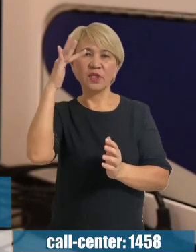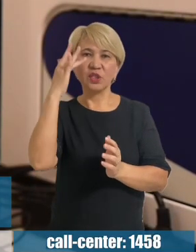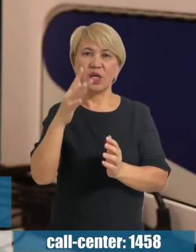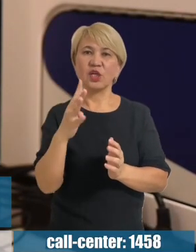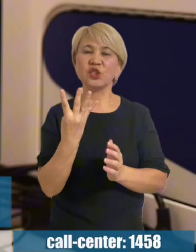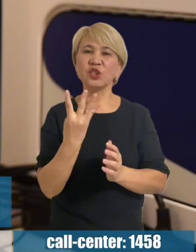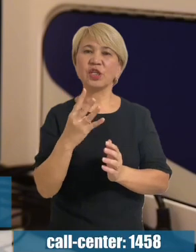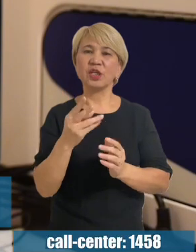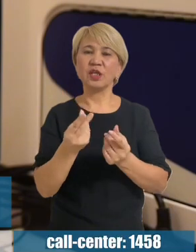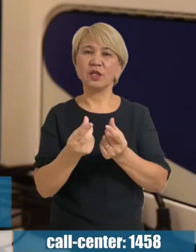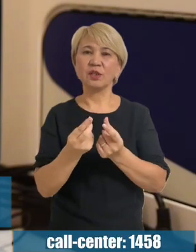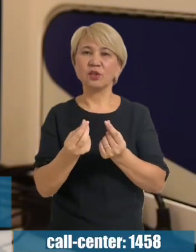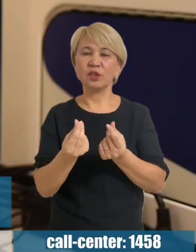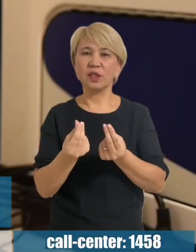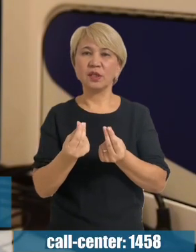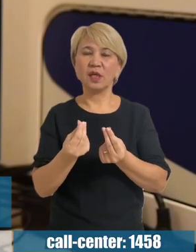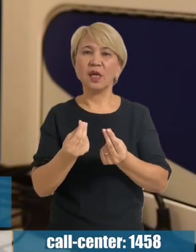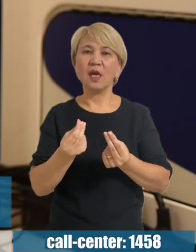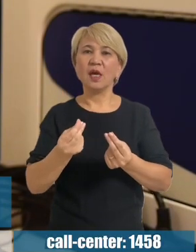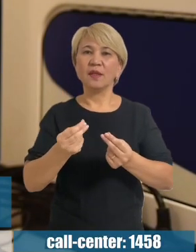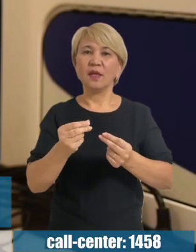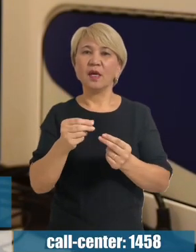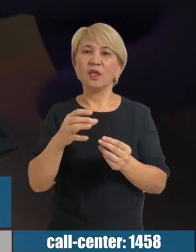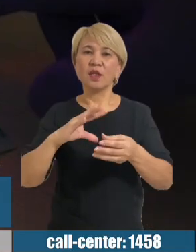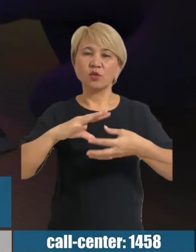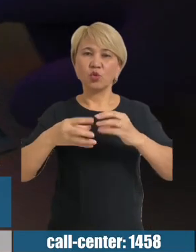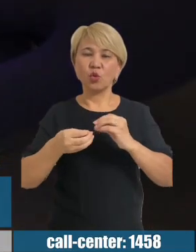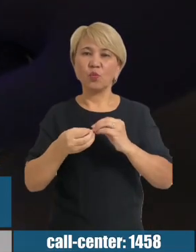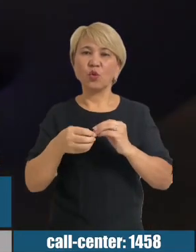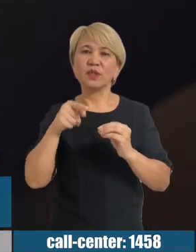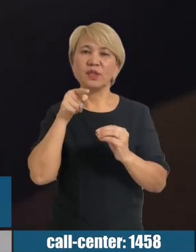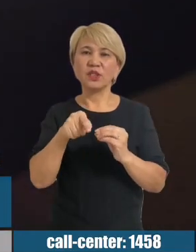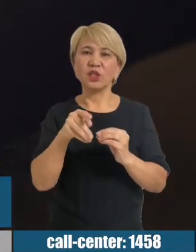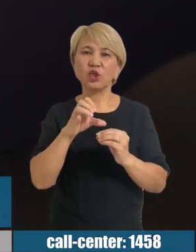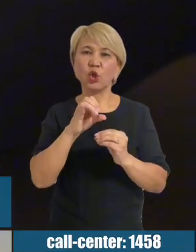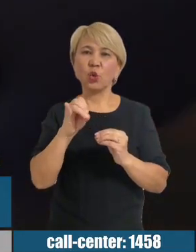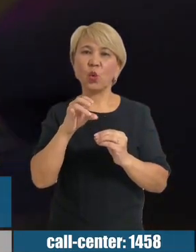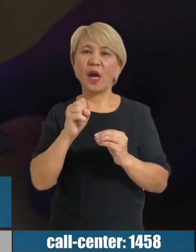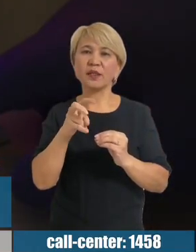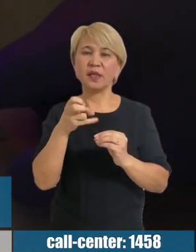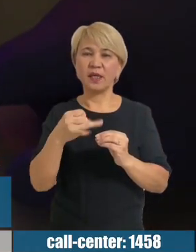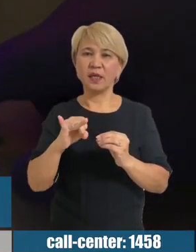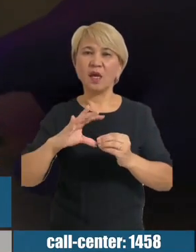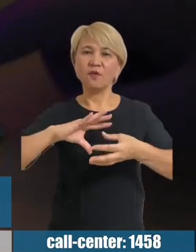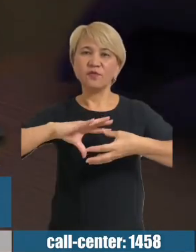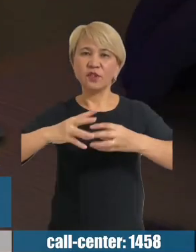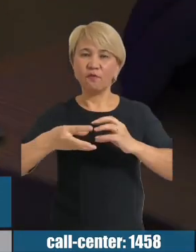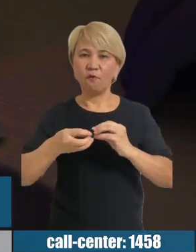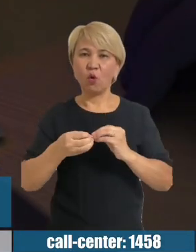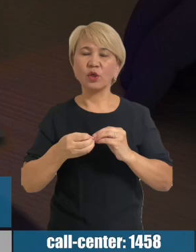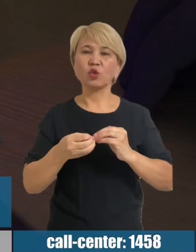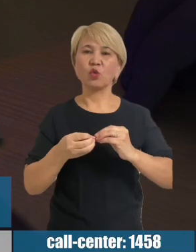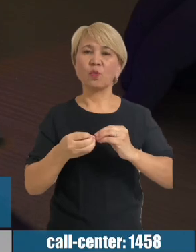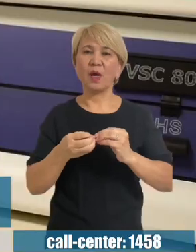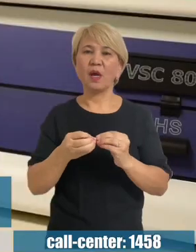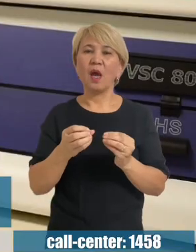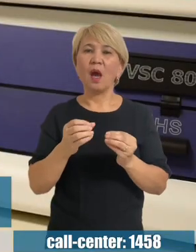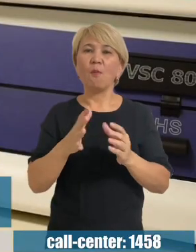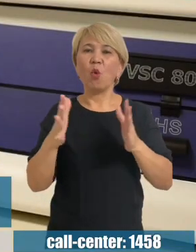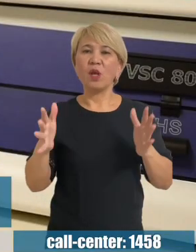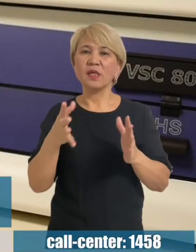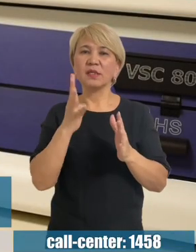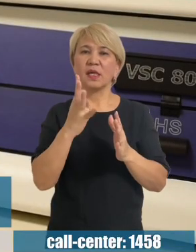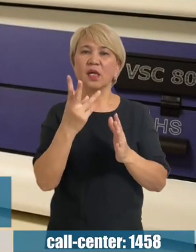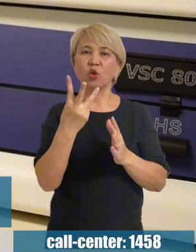на 2000 евро, 10 купюр на сумму 1000 юаней. Общая сумма изъятых фальшивых банкнот составила более 43